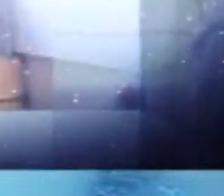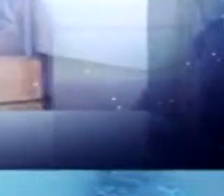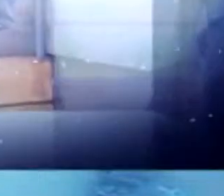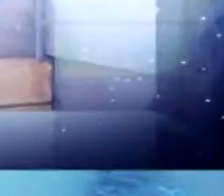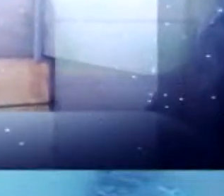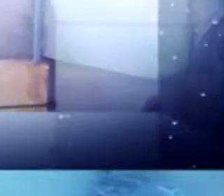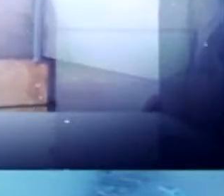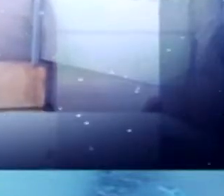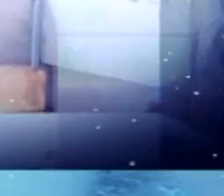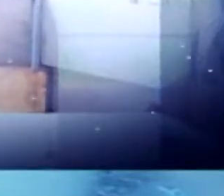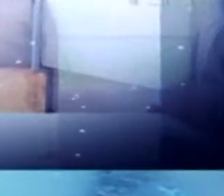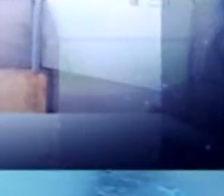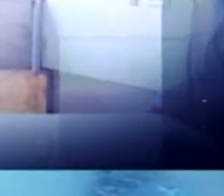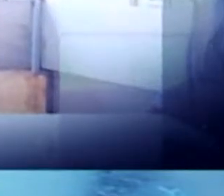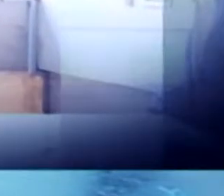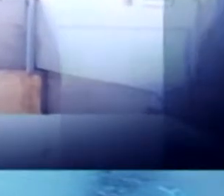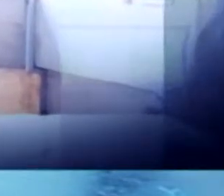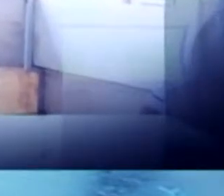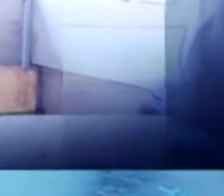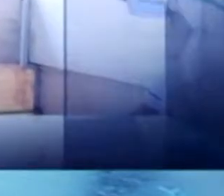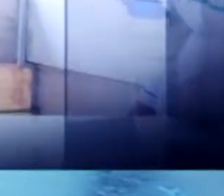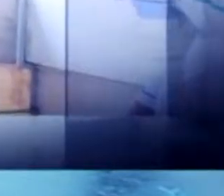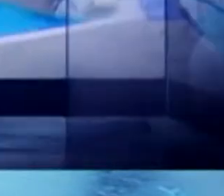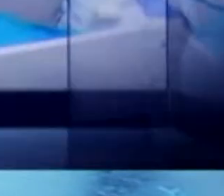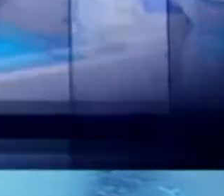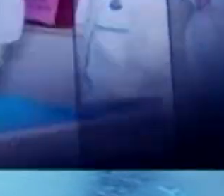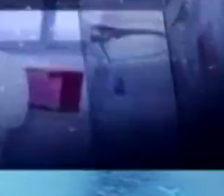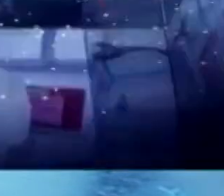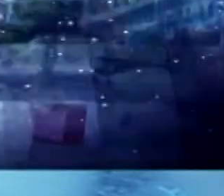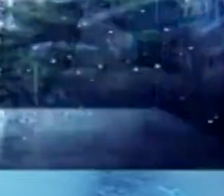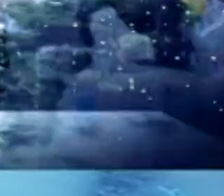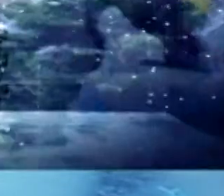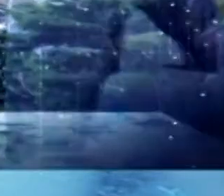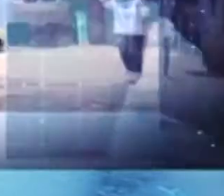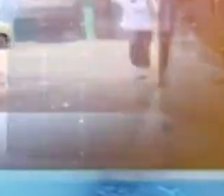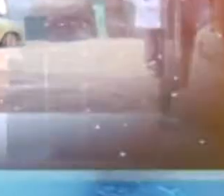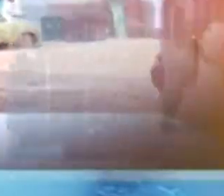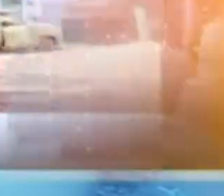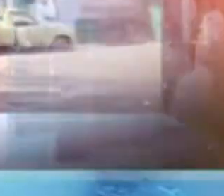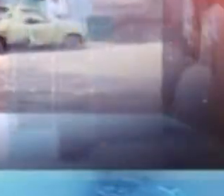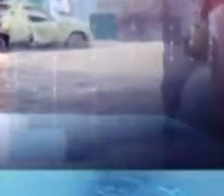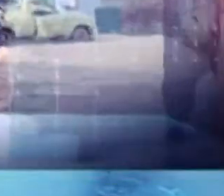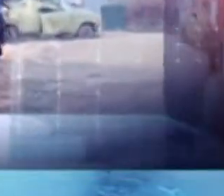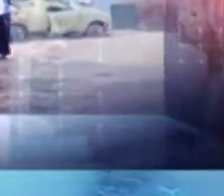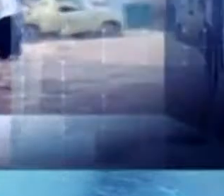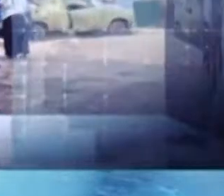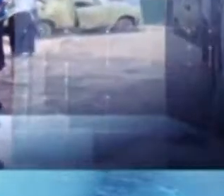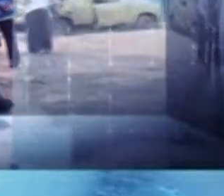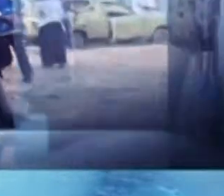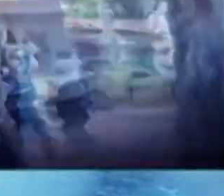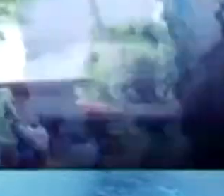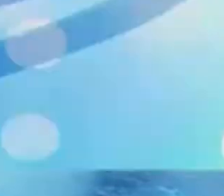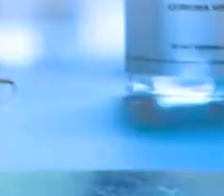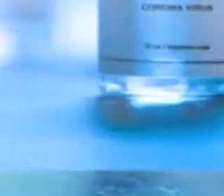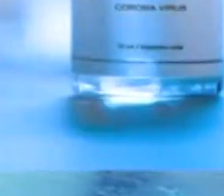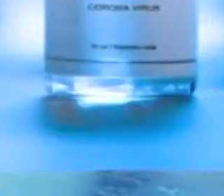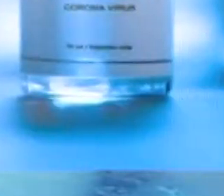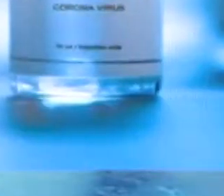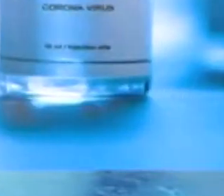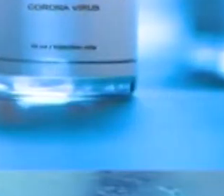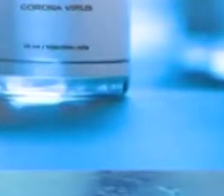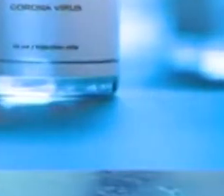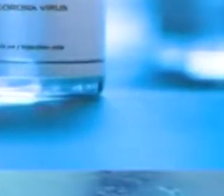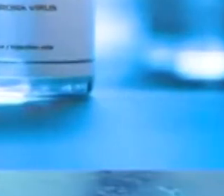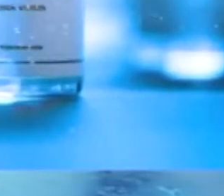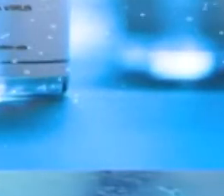Years since Kenya recorded its first case of COVID-19 disease. What lessons can health sector draw from tackling this pandemic? What is